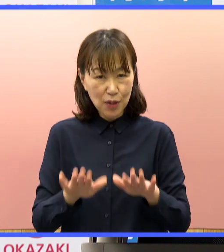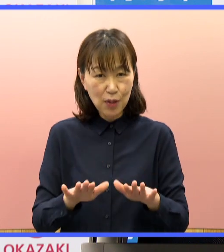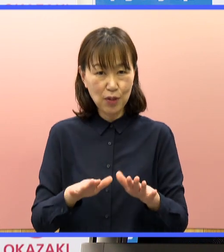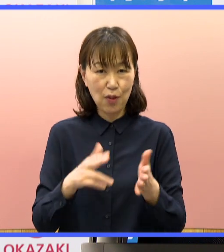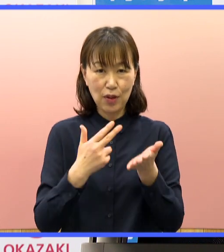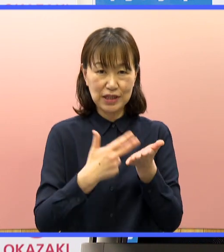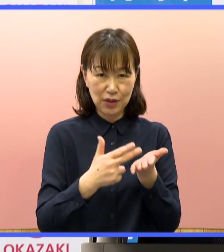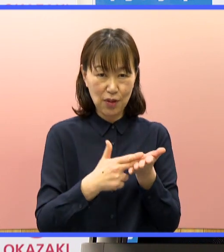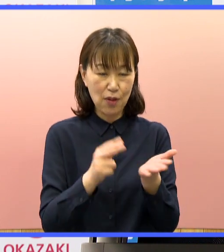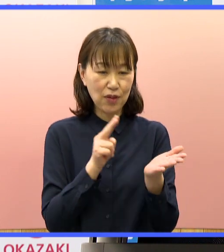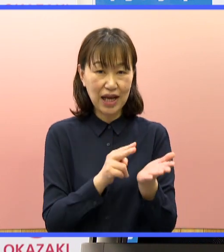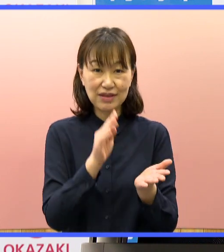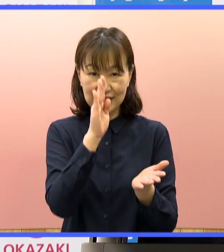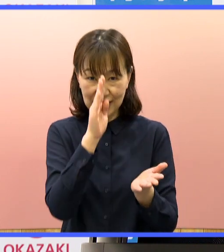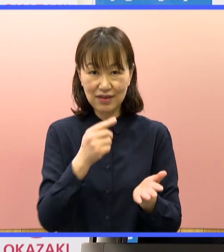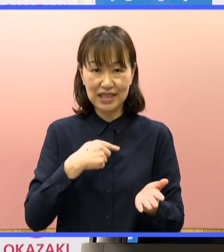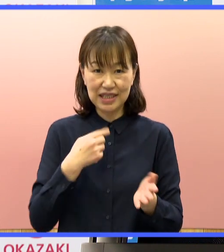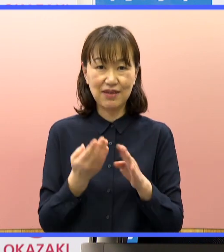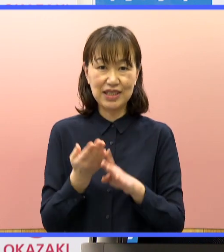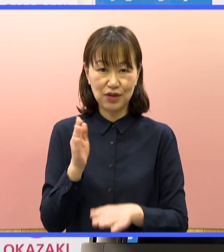上となります。